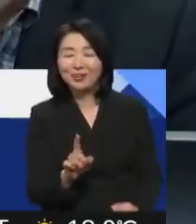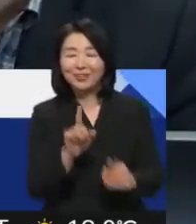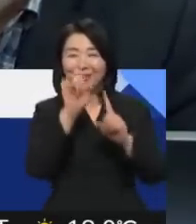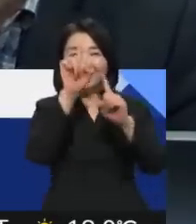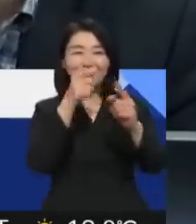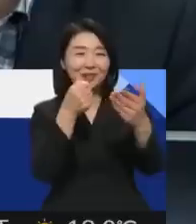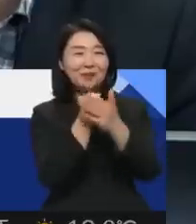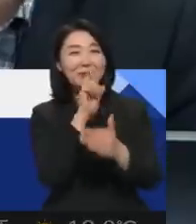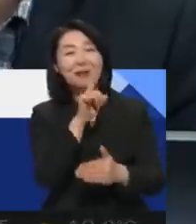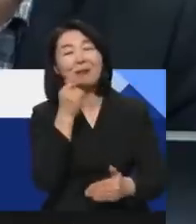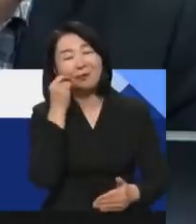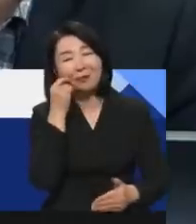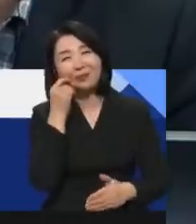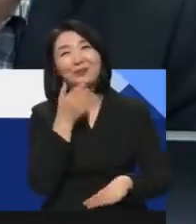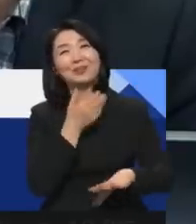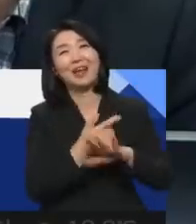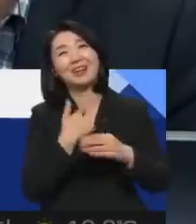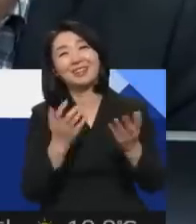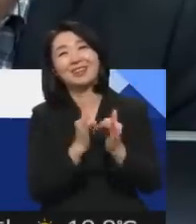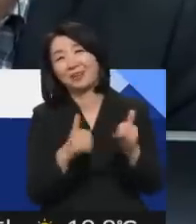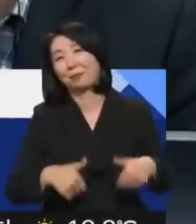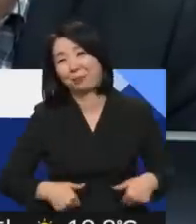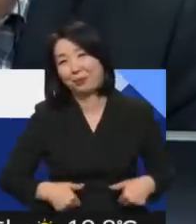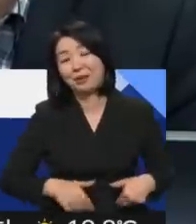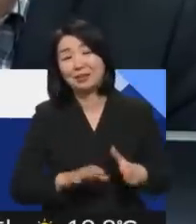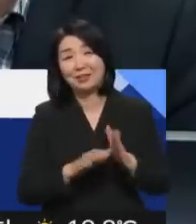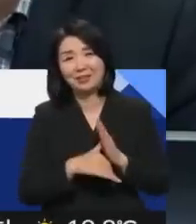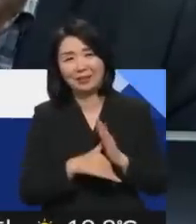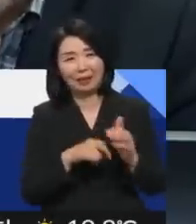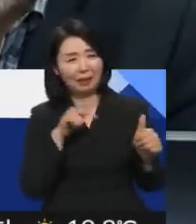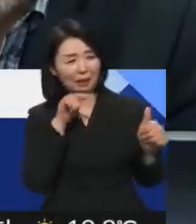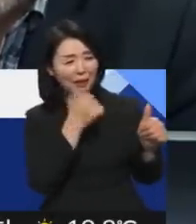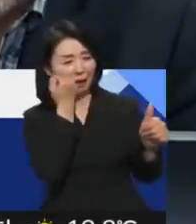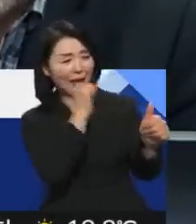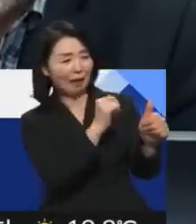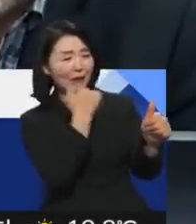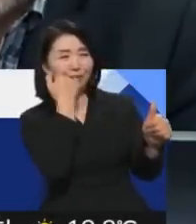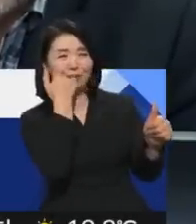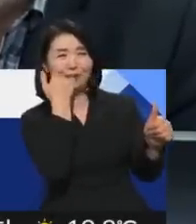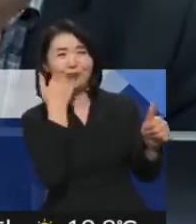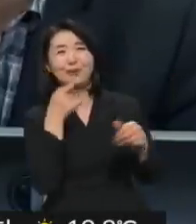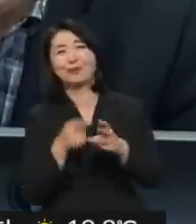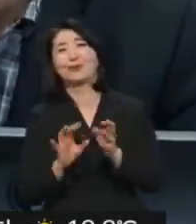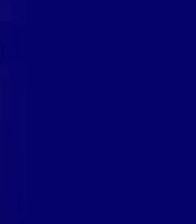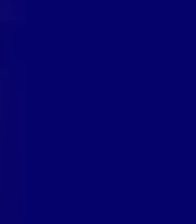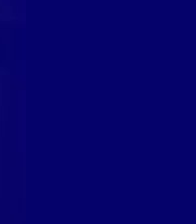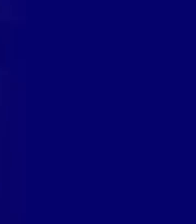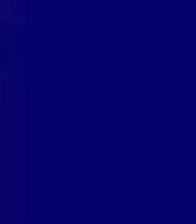테고 또 다른 희생양이 필요하다. 그렇죠. 그랬을 때 이제 가장 이제 치기 좋은 게 윤핵관이죠.